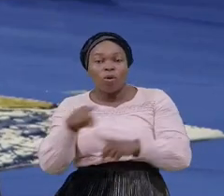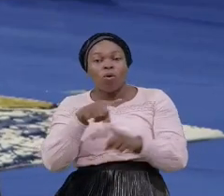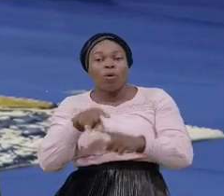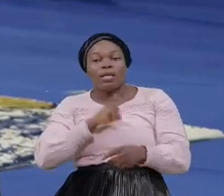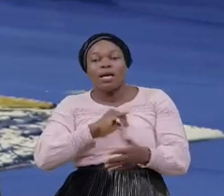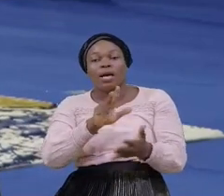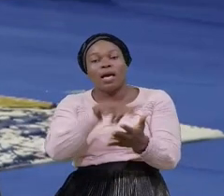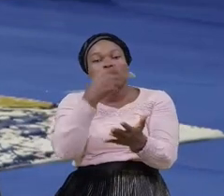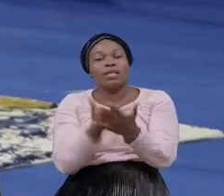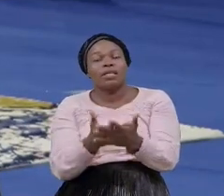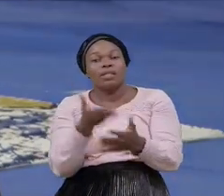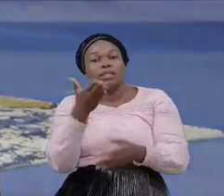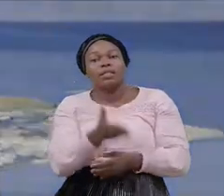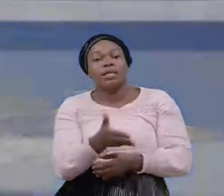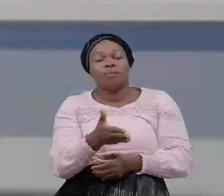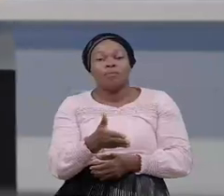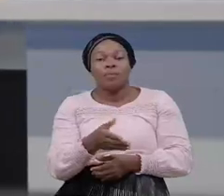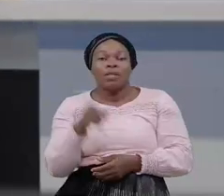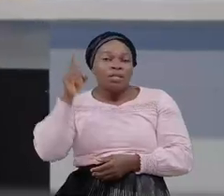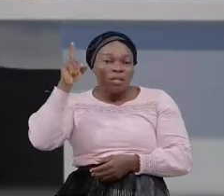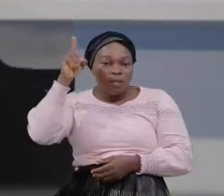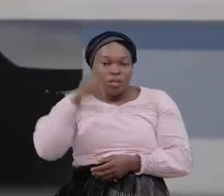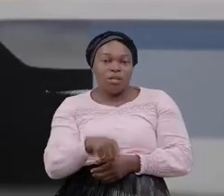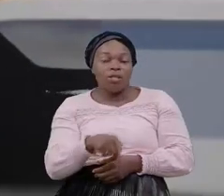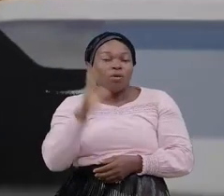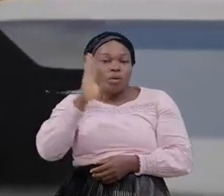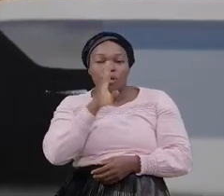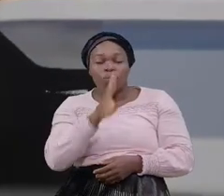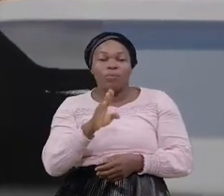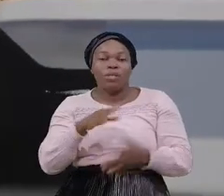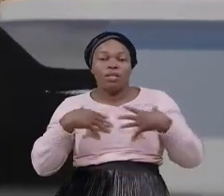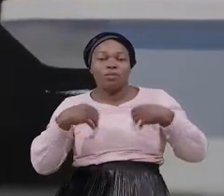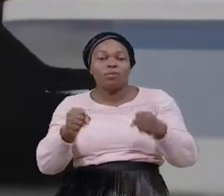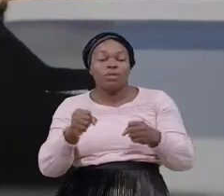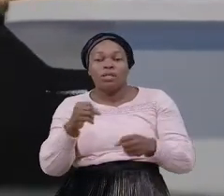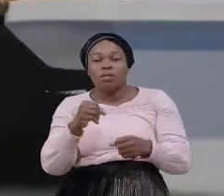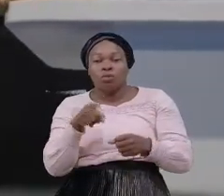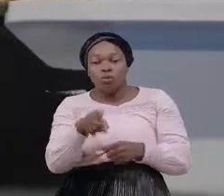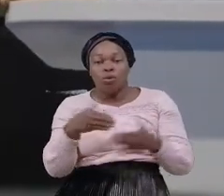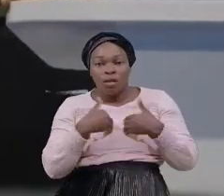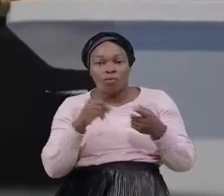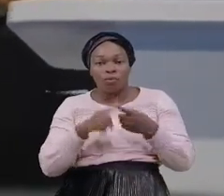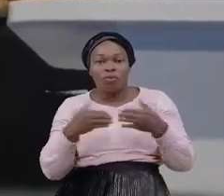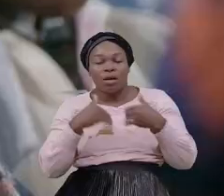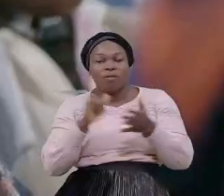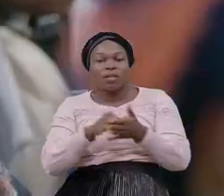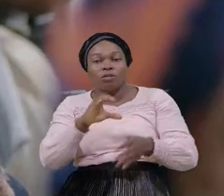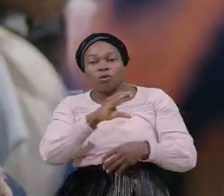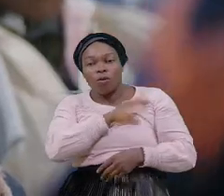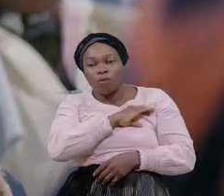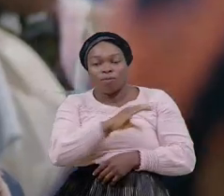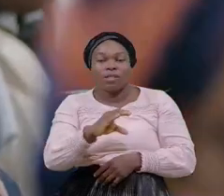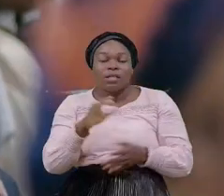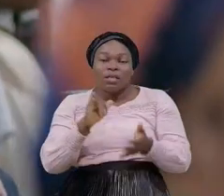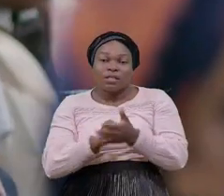Lorsqu'arrivé là-bas, lui sera guéri. Vous devez avoir cette confiance. Christ viendra à moi. Il viendra